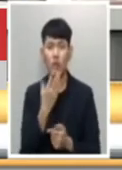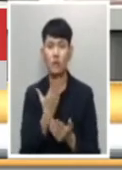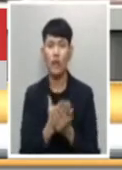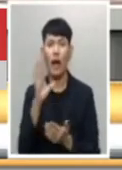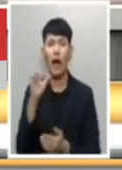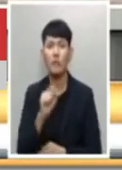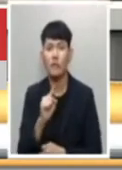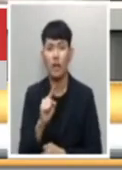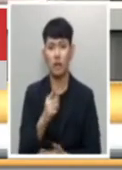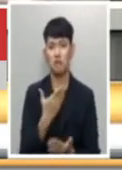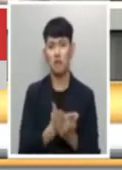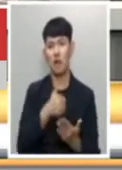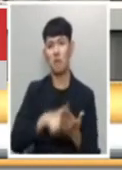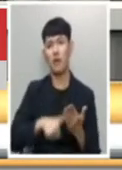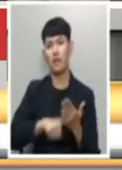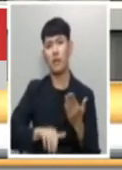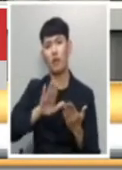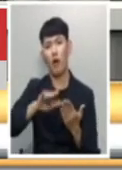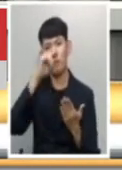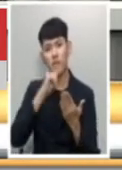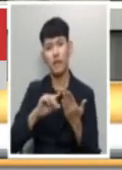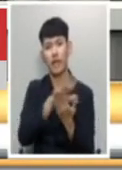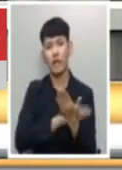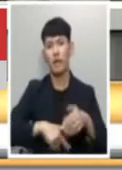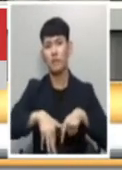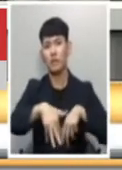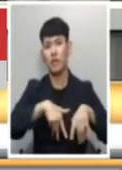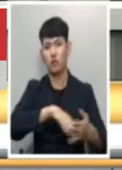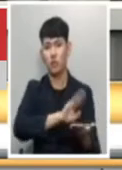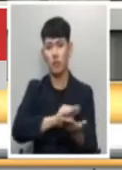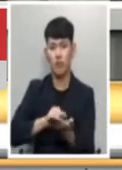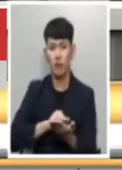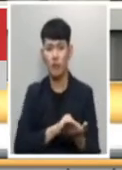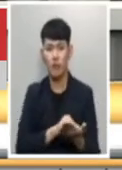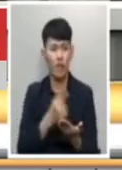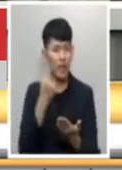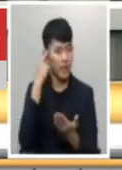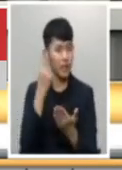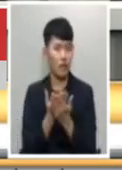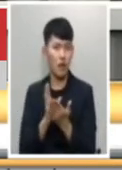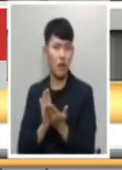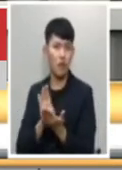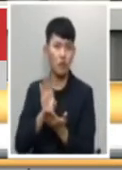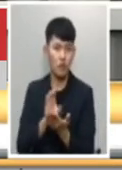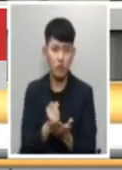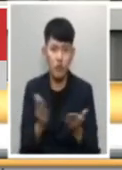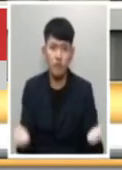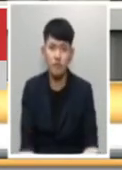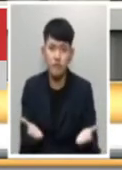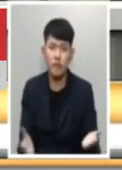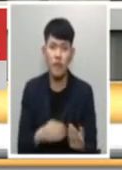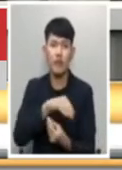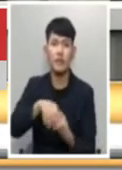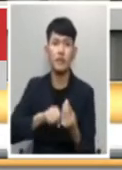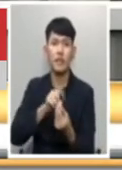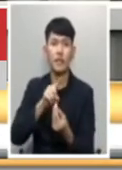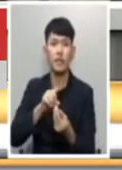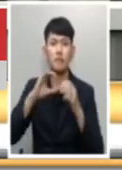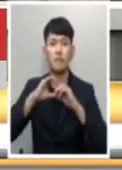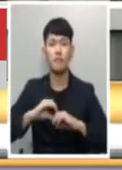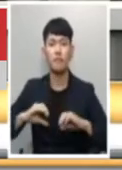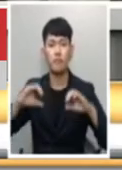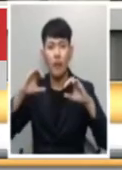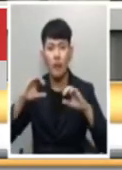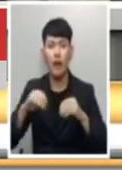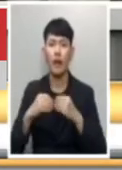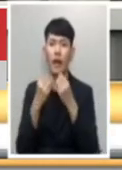ทศซึ่งจะต้องนำมาลงทุนเพื่อจะขับเคลื่อนเศรษฐกิจให้กับพี่น้องประชาชนคนไทยในขณะ